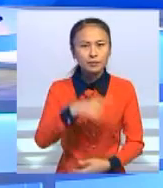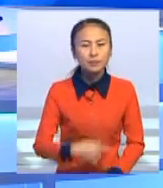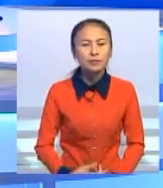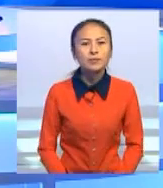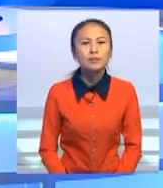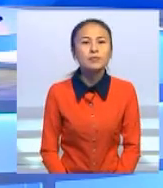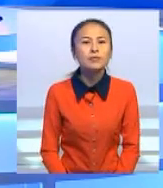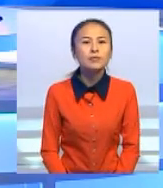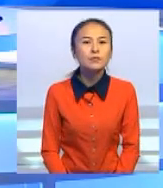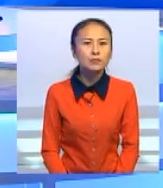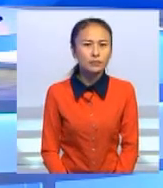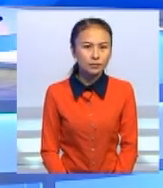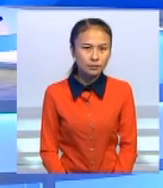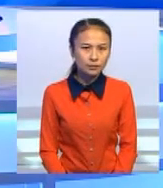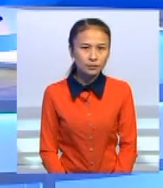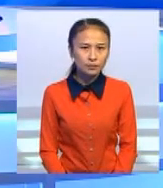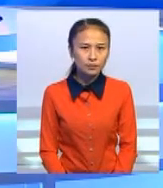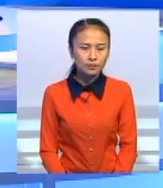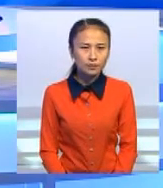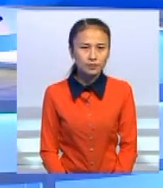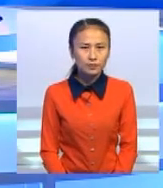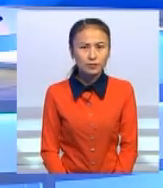өзіңізде.